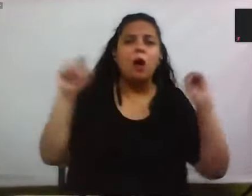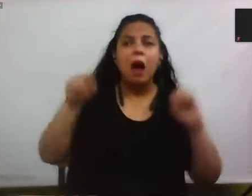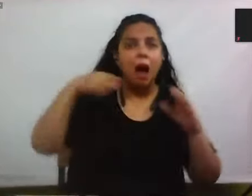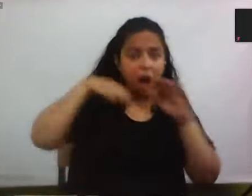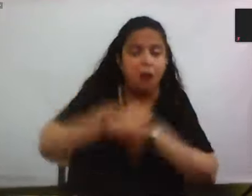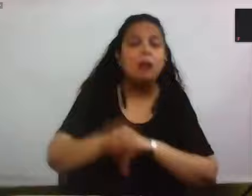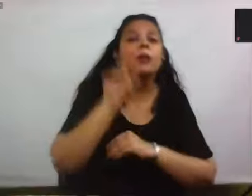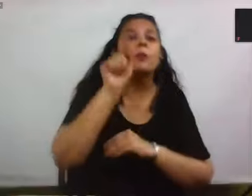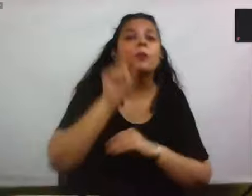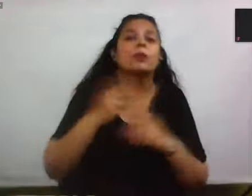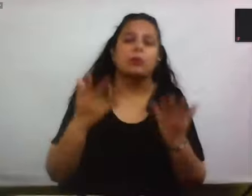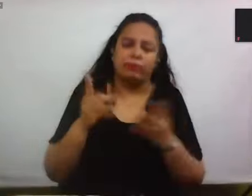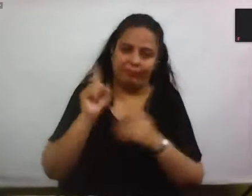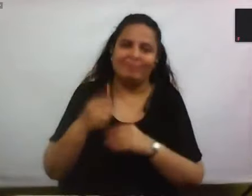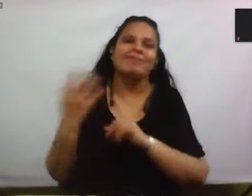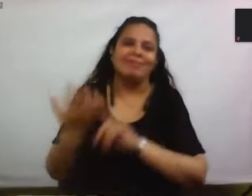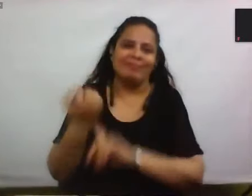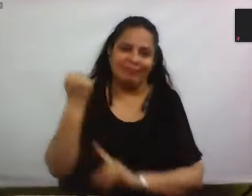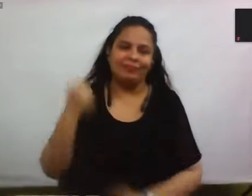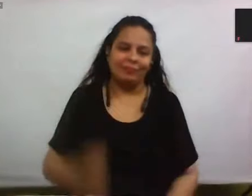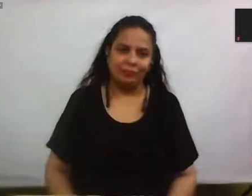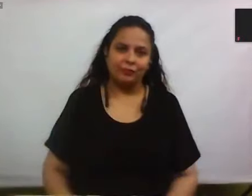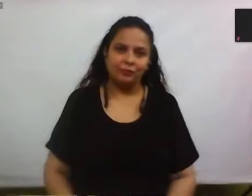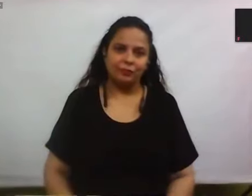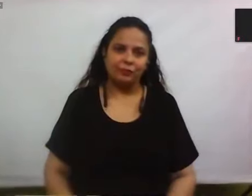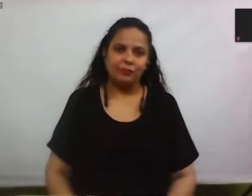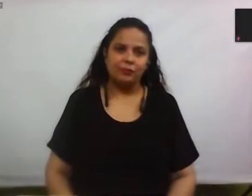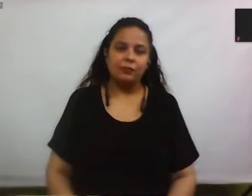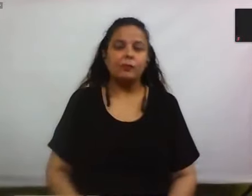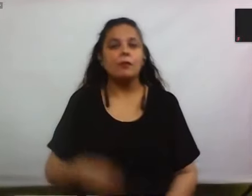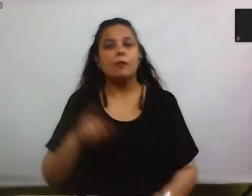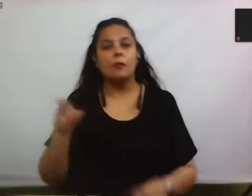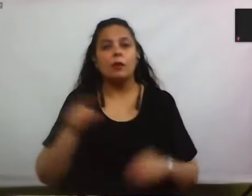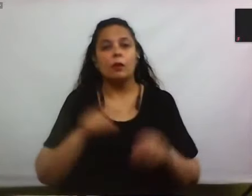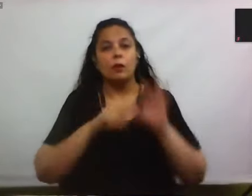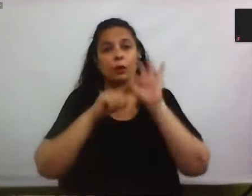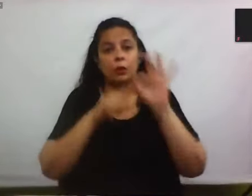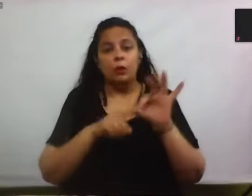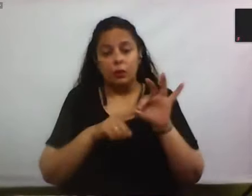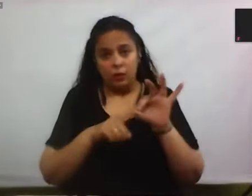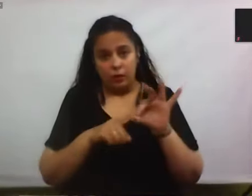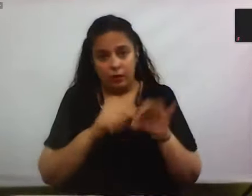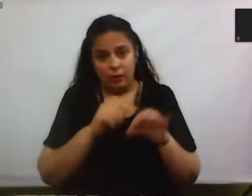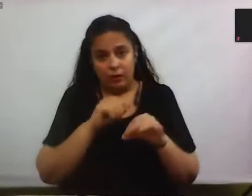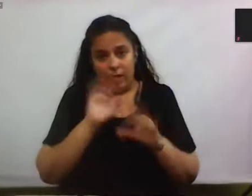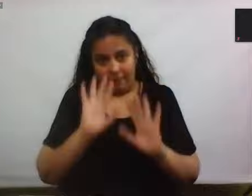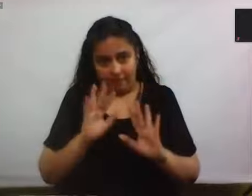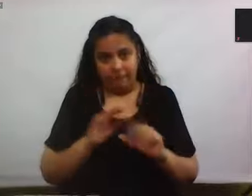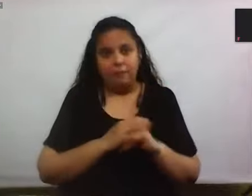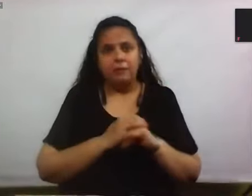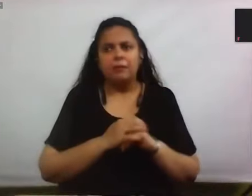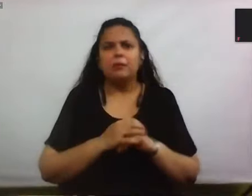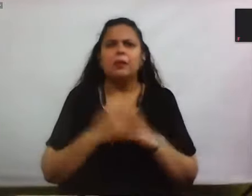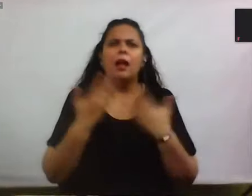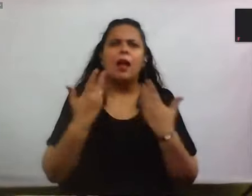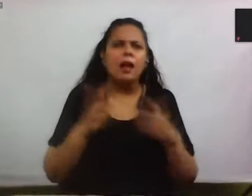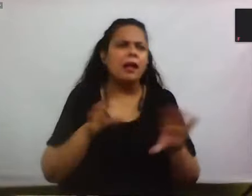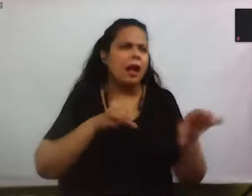सम सिंपल एक्टिविटीज मेक स्कूलिंग इंक्लूसिव एंड इंटरेस्टिंग? ओके,